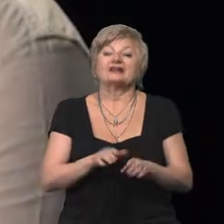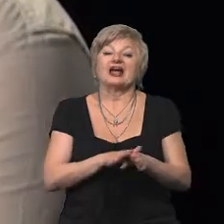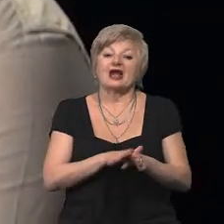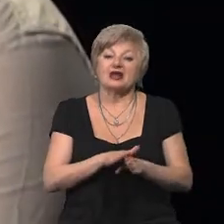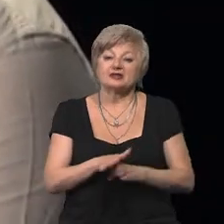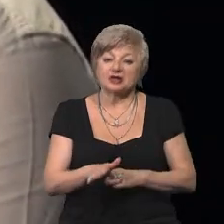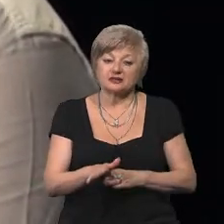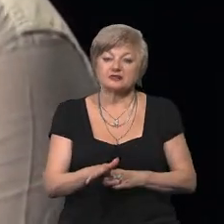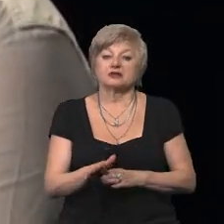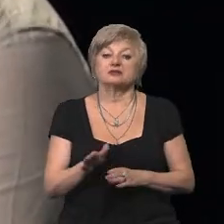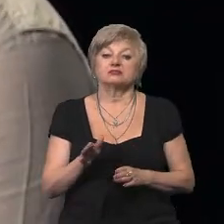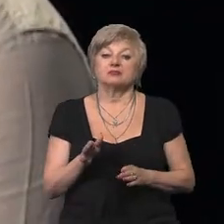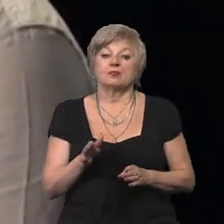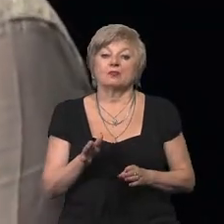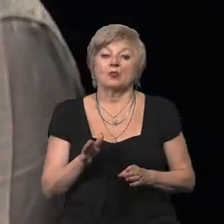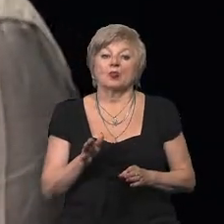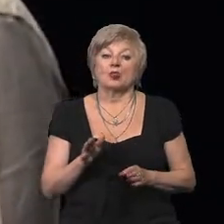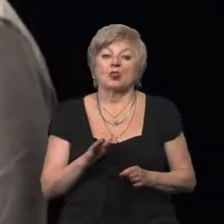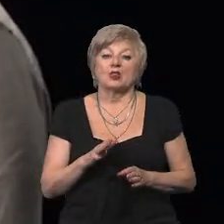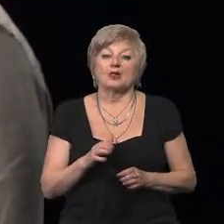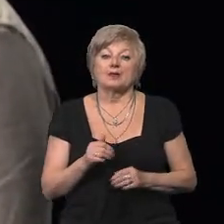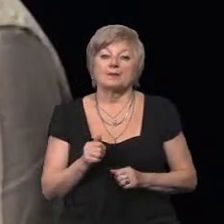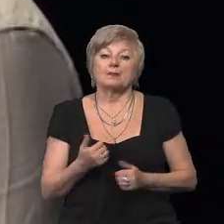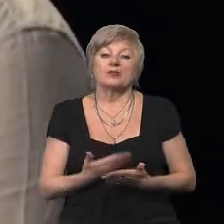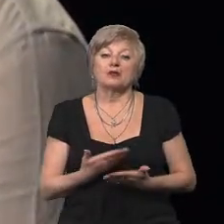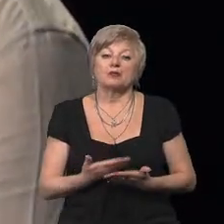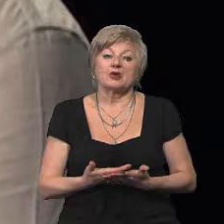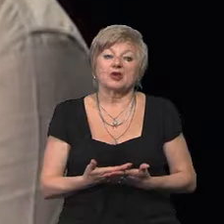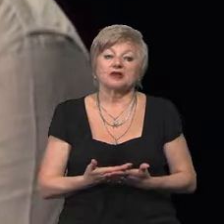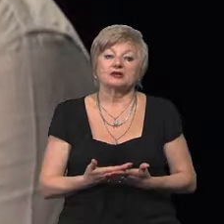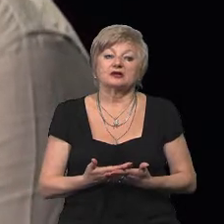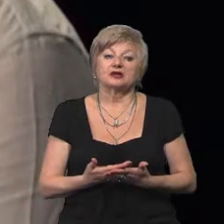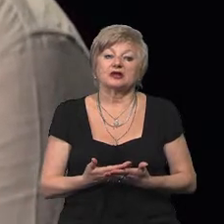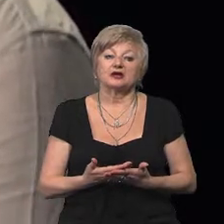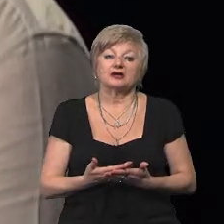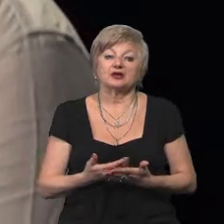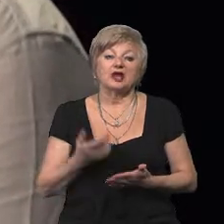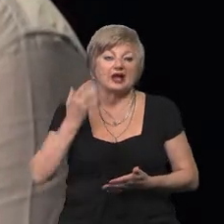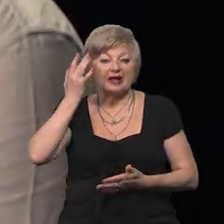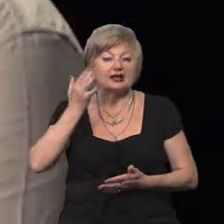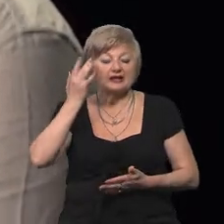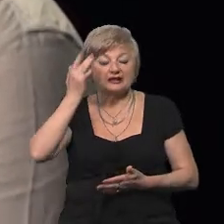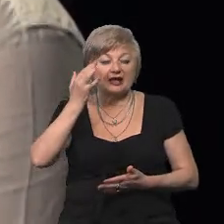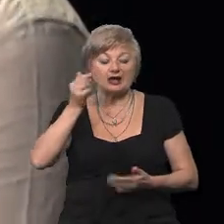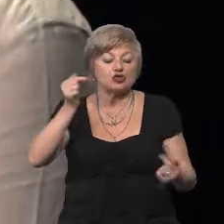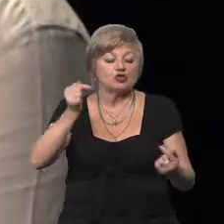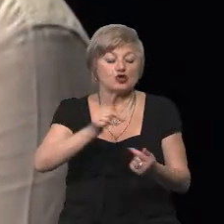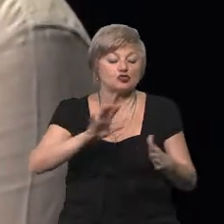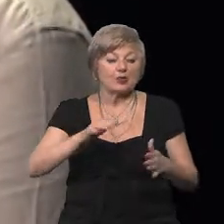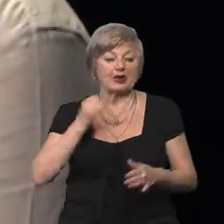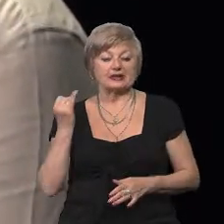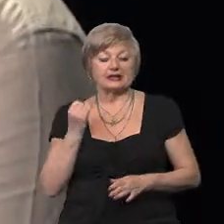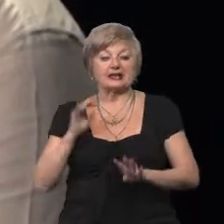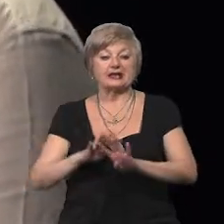это, то есть если не попадаешь, например, в препродакшн или просто в идею не попадаешь в интерес зрителя, то можно